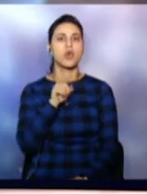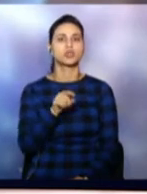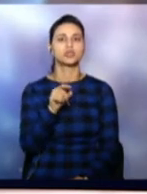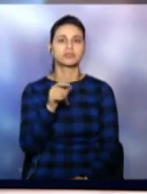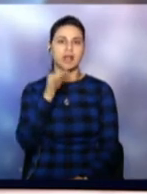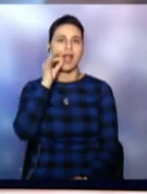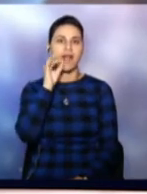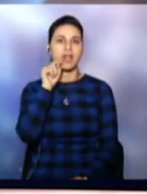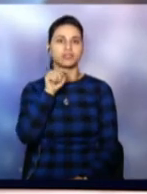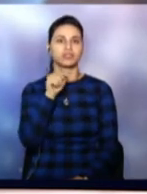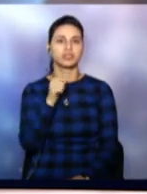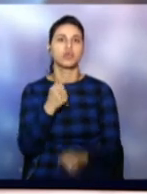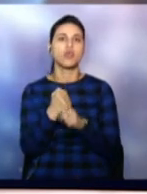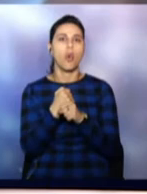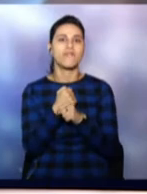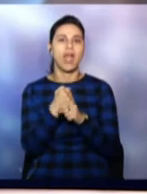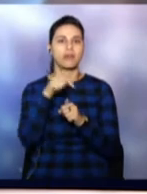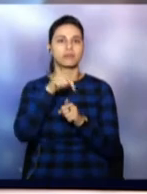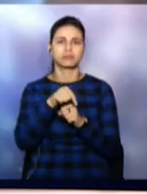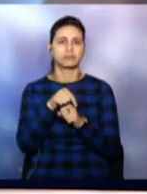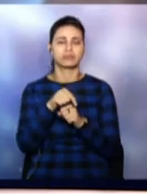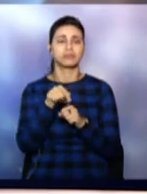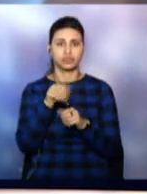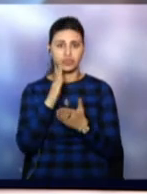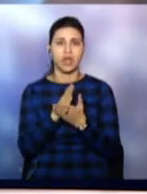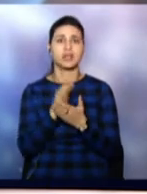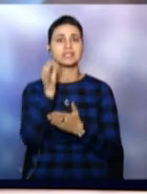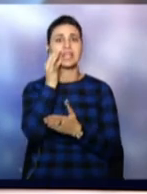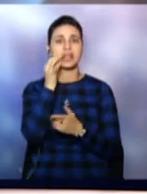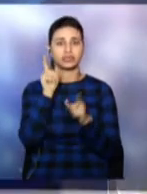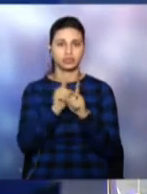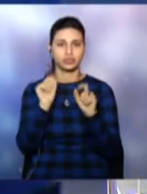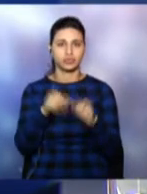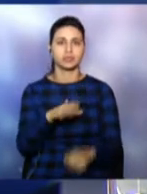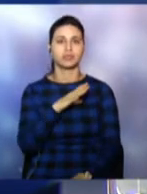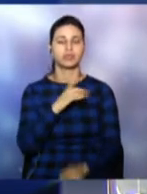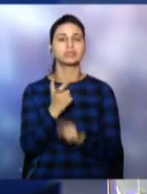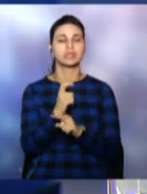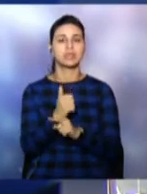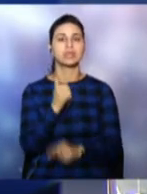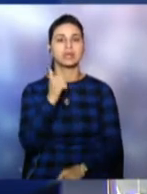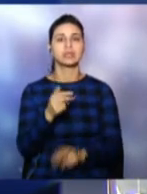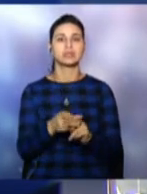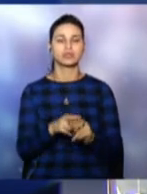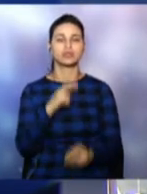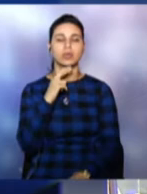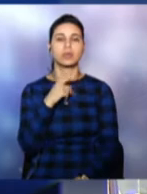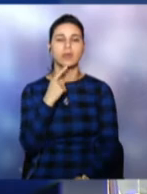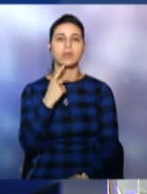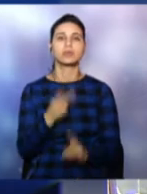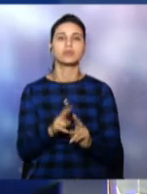იყოს, საღეჭი რეზინიც კი უამრავი რამ შეიცავს კოფეინს. დიახ, ძალიან კარგია, რომ ამაზე გაამახვილოთ ყურადღება, იმიტომ